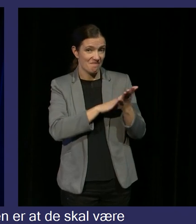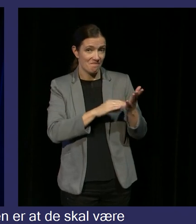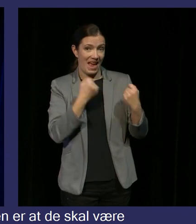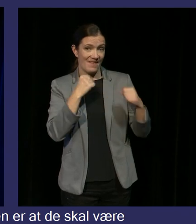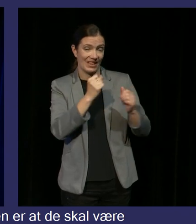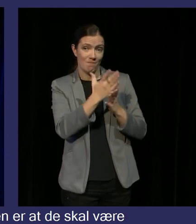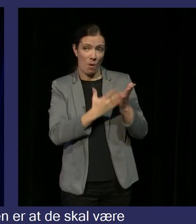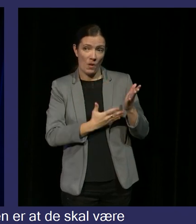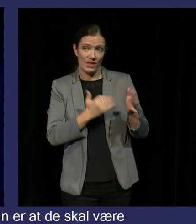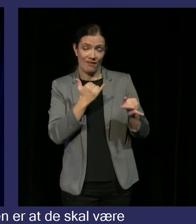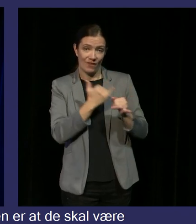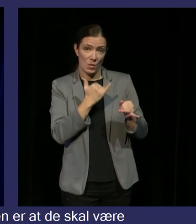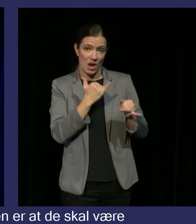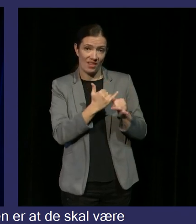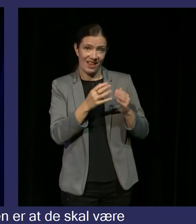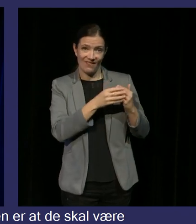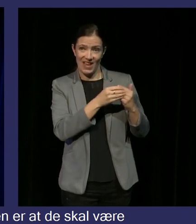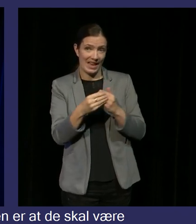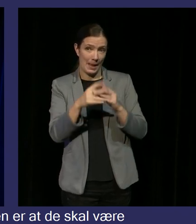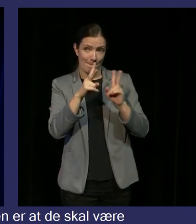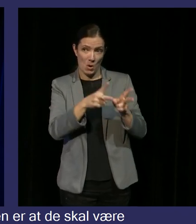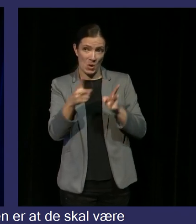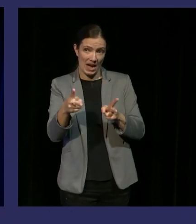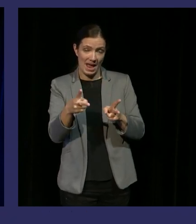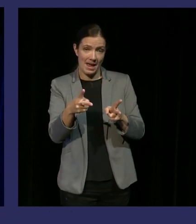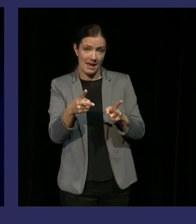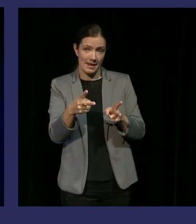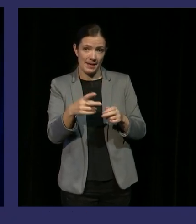måte å veilede brukerne på.